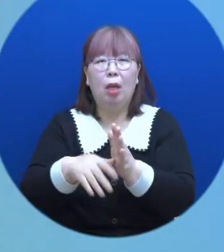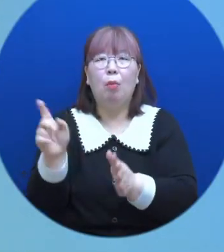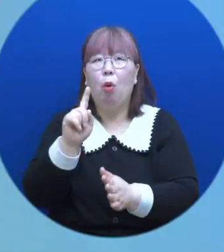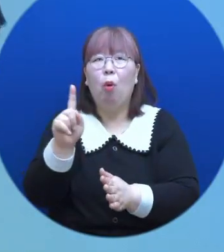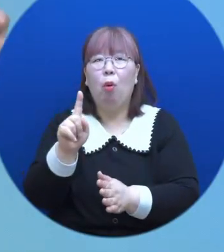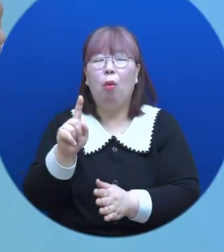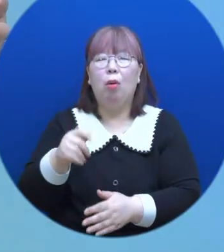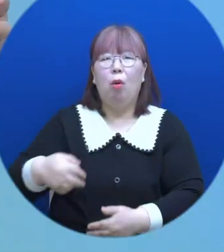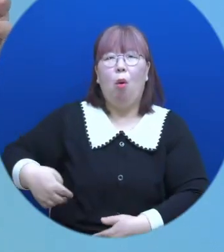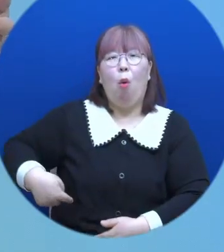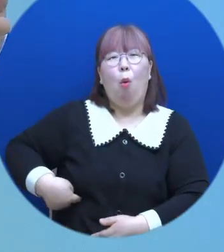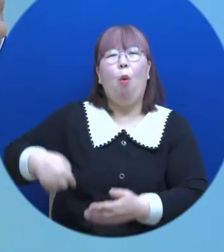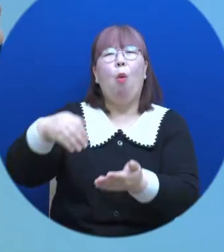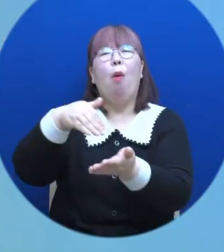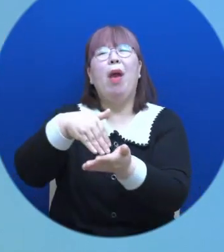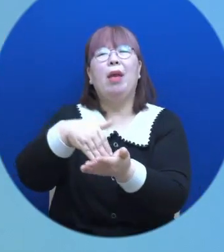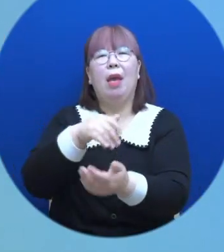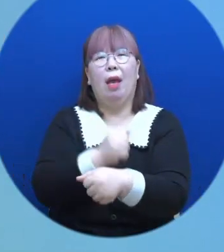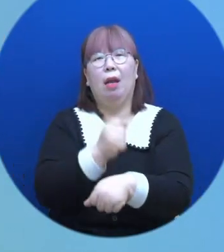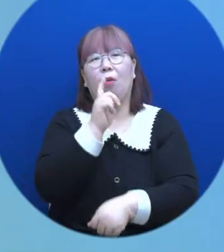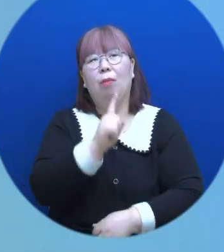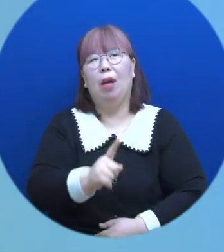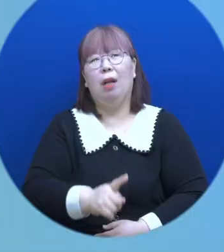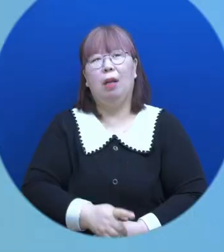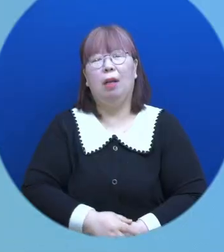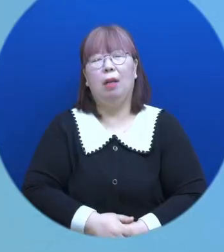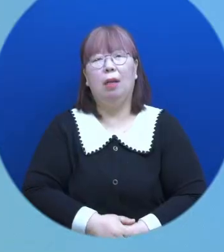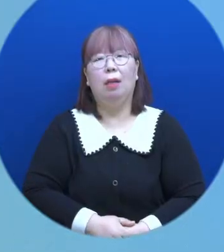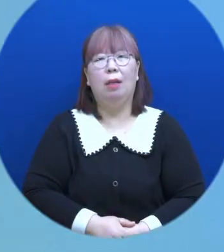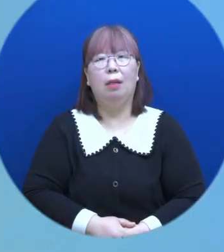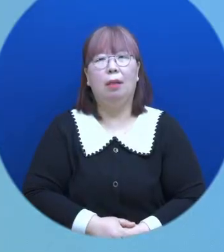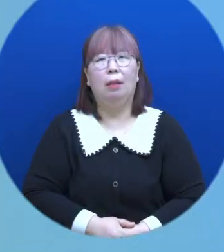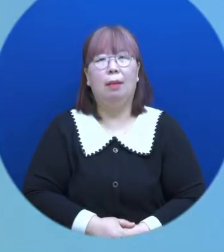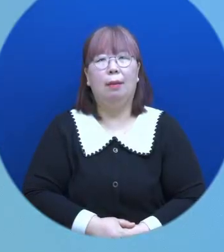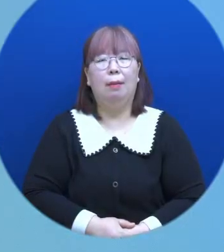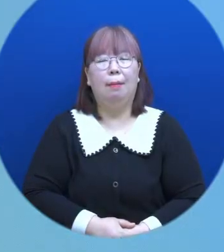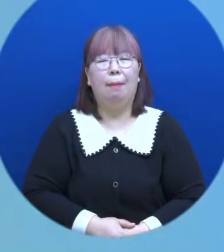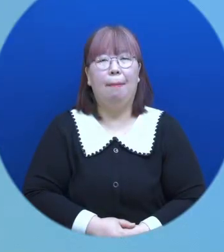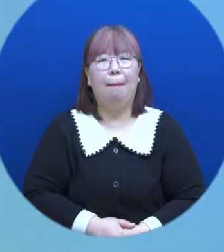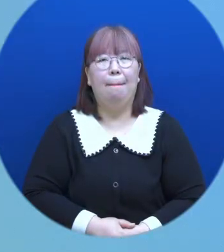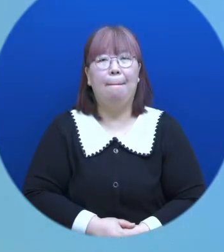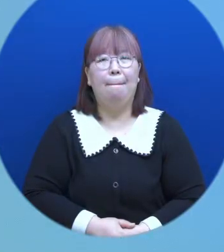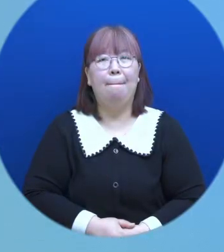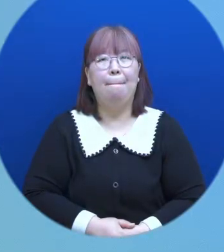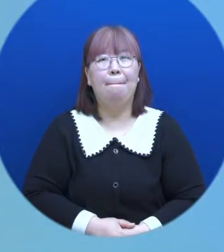회개하라고 하는 이 말은 그 반대의 말로 들려올 수 있는 거죠.